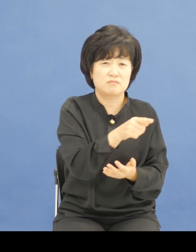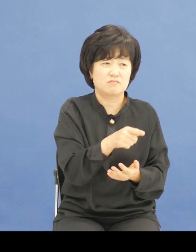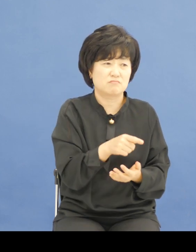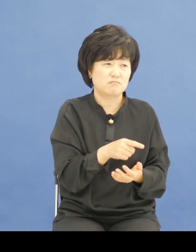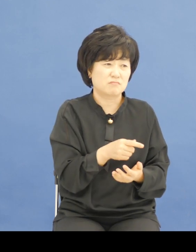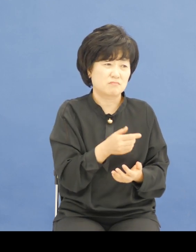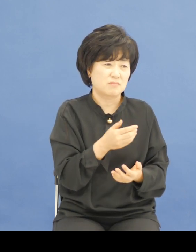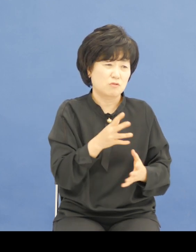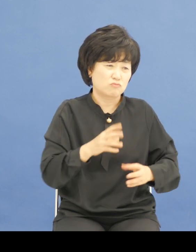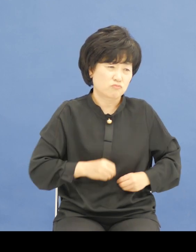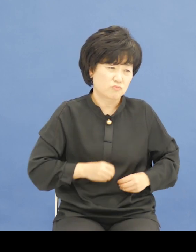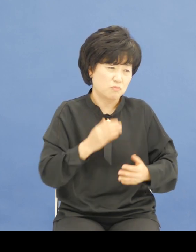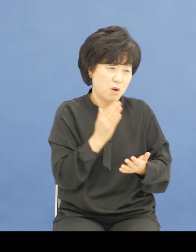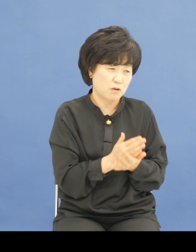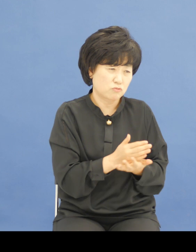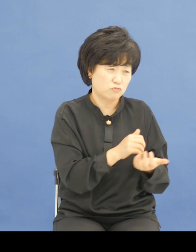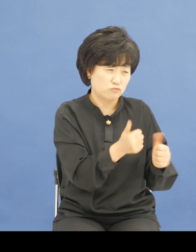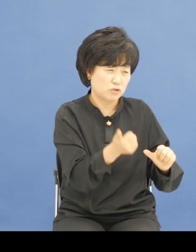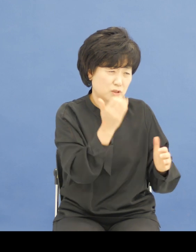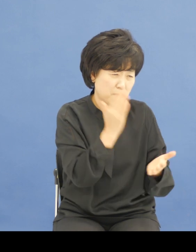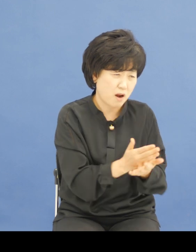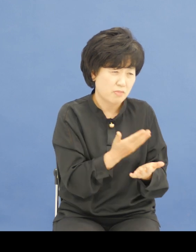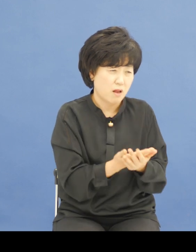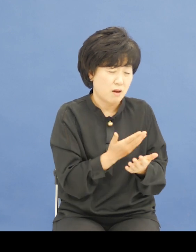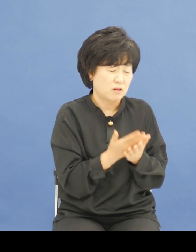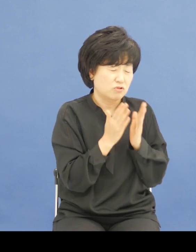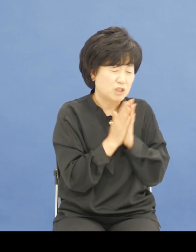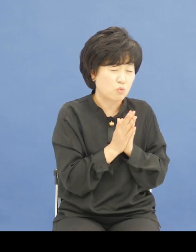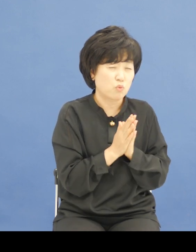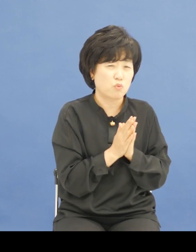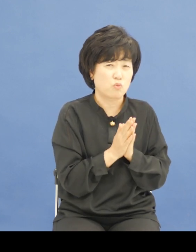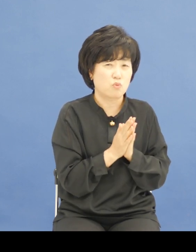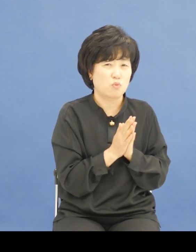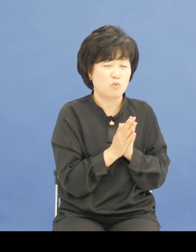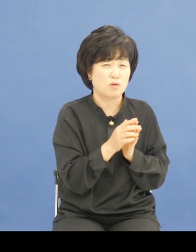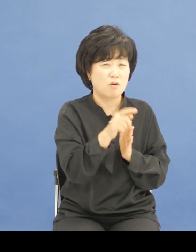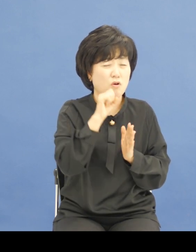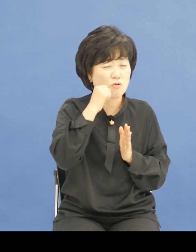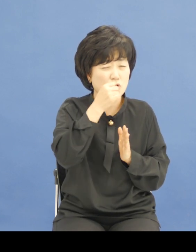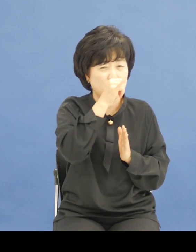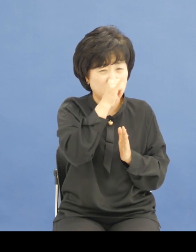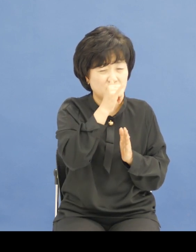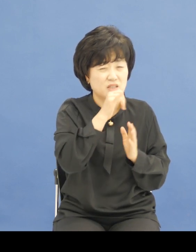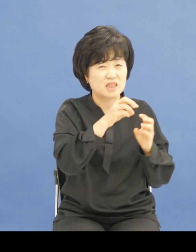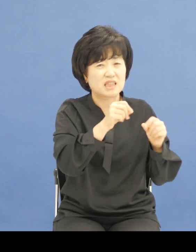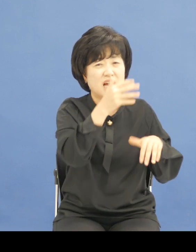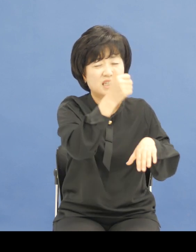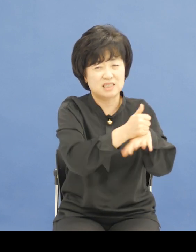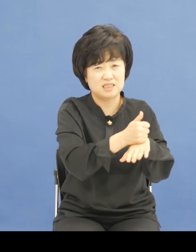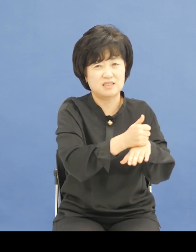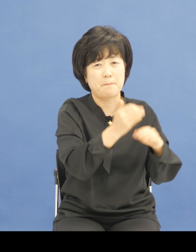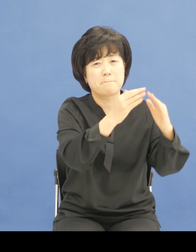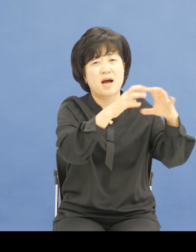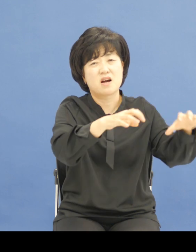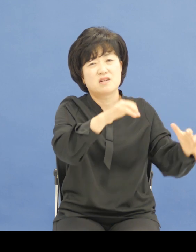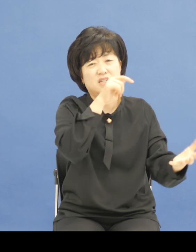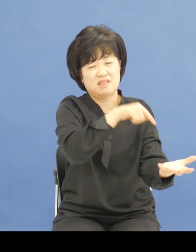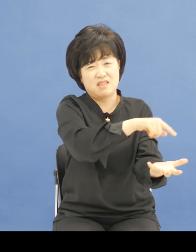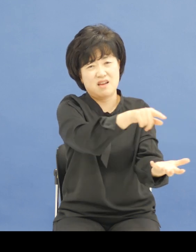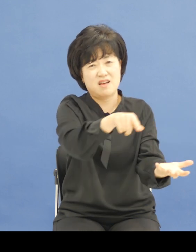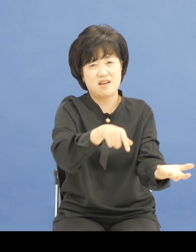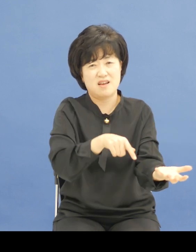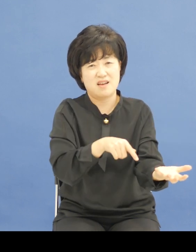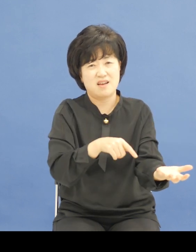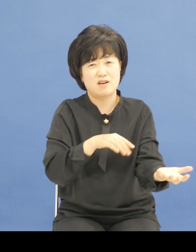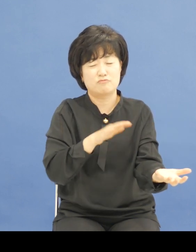하셨는데 정말 그렇게 어려운 상황을 지금 버티고 있을 이런 땅끝의 마을의 민족들이 지금 있구나 해서 우리가 더